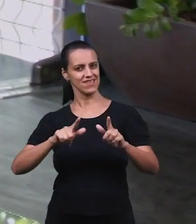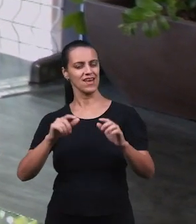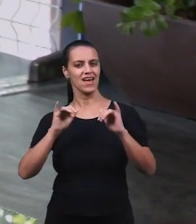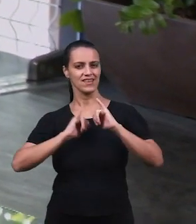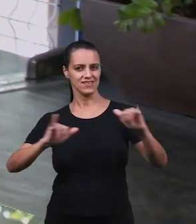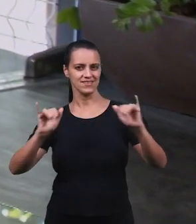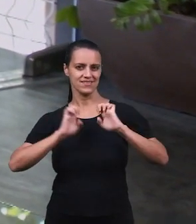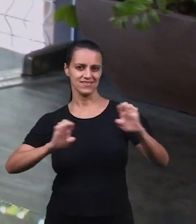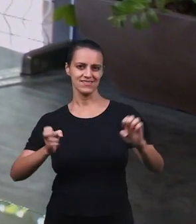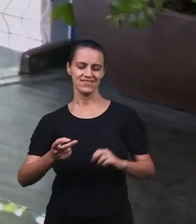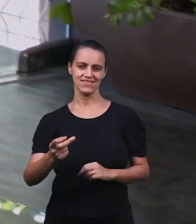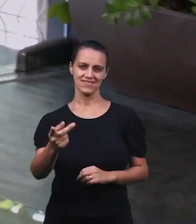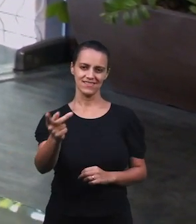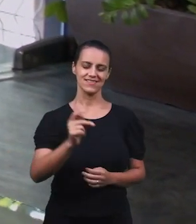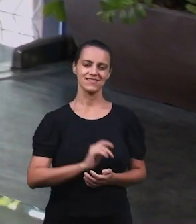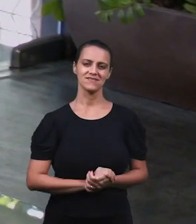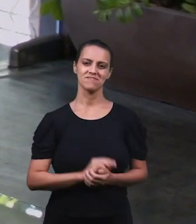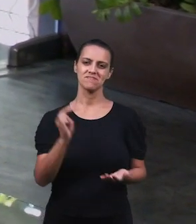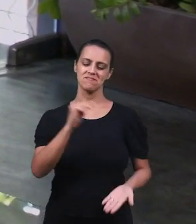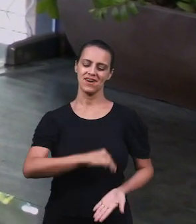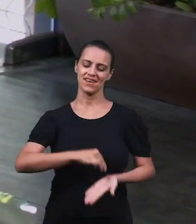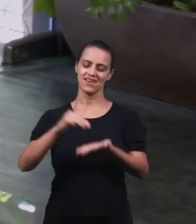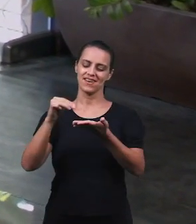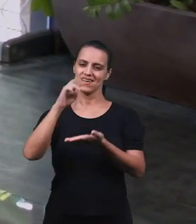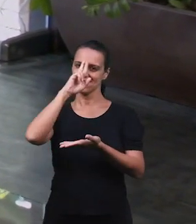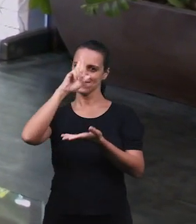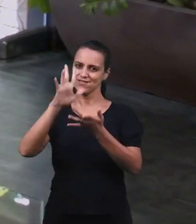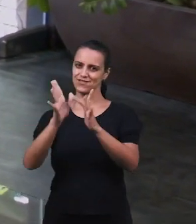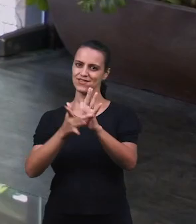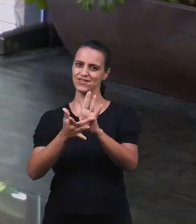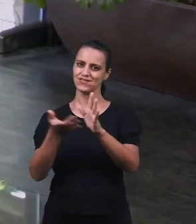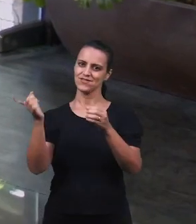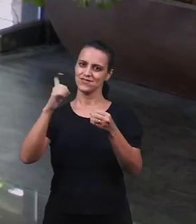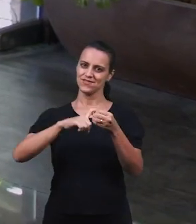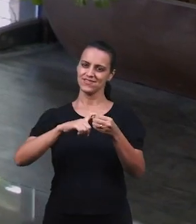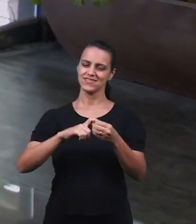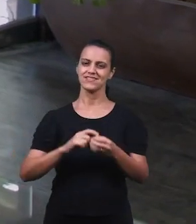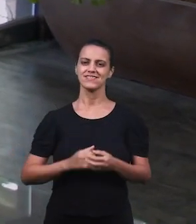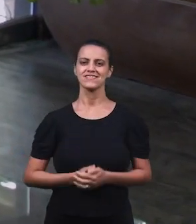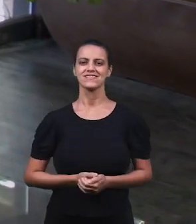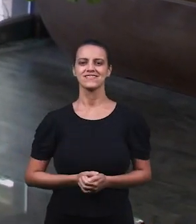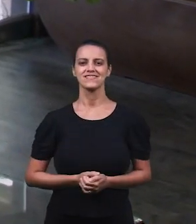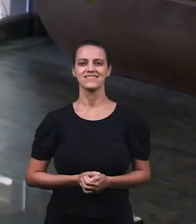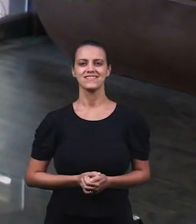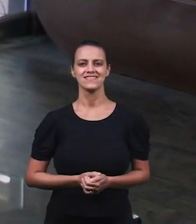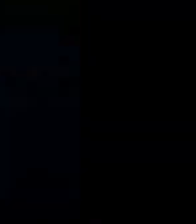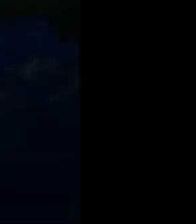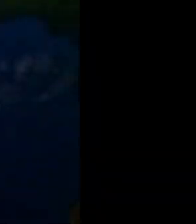Maranatha en annonçant l'Évangile éternel. Maranatha, le Seigneur Jésus vient.